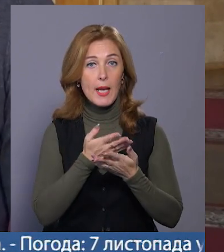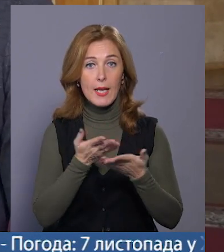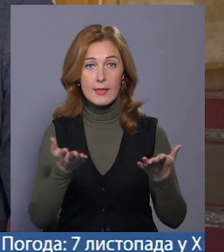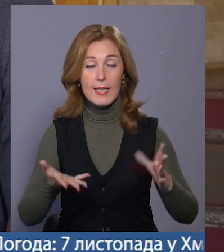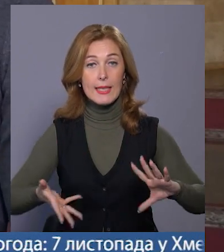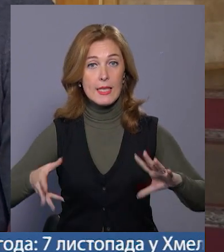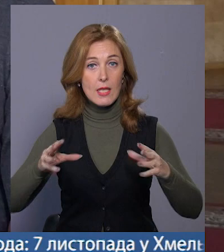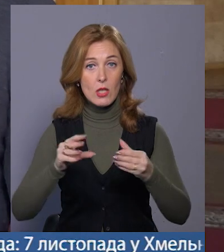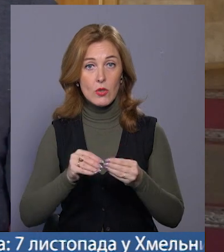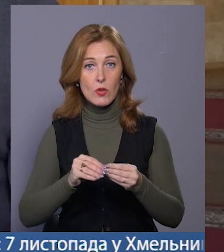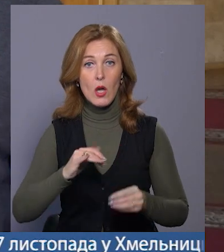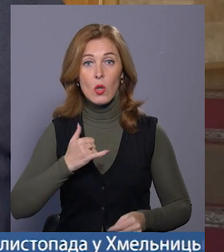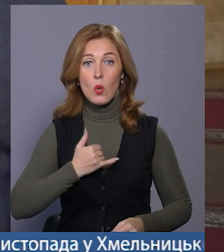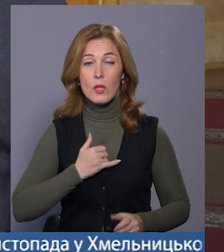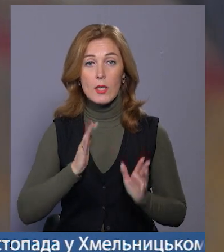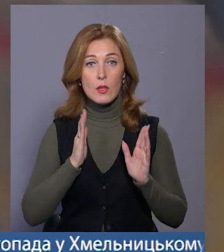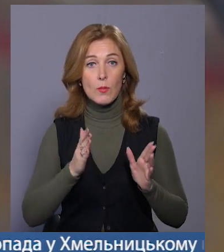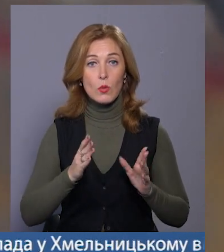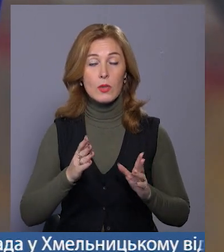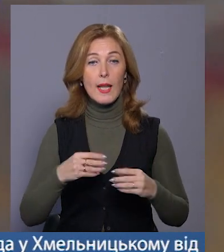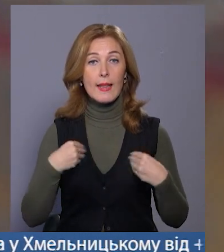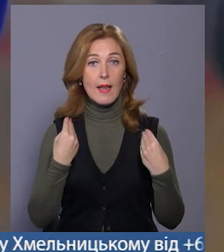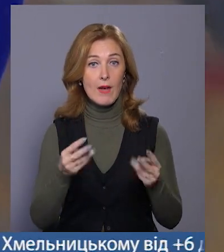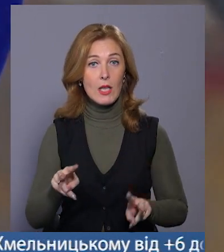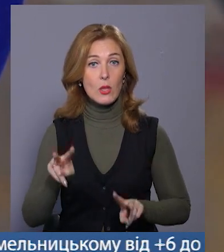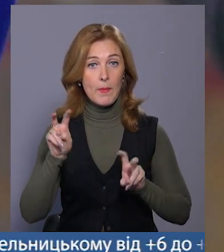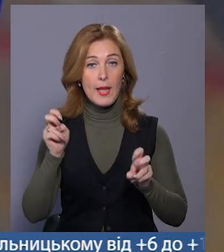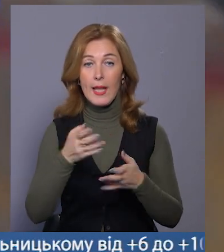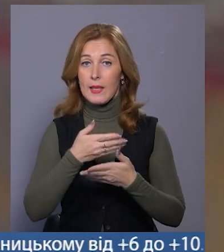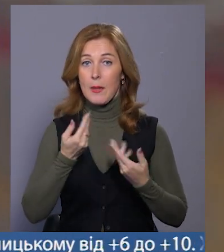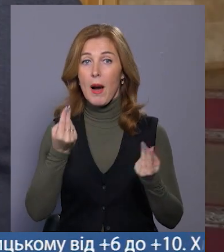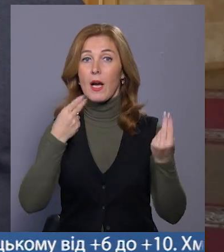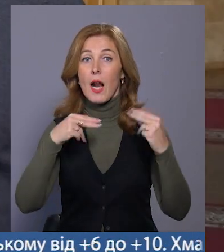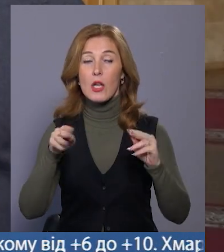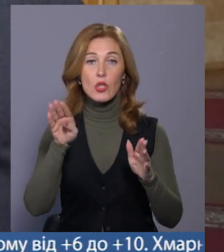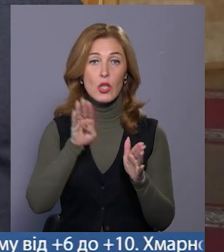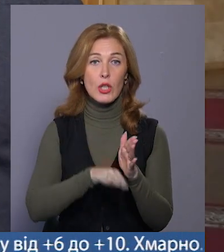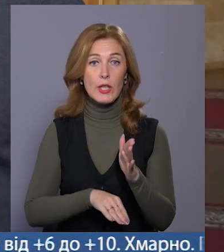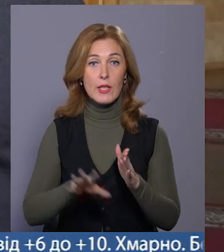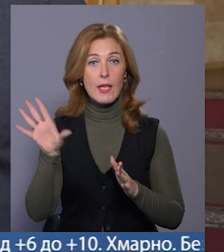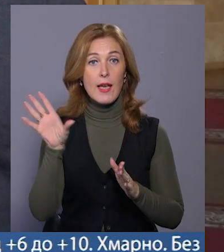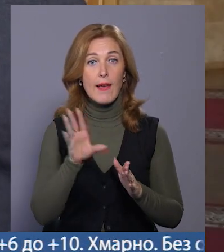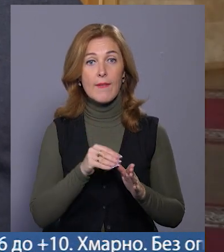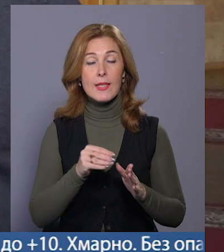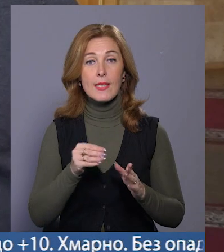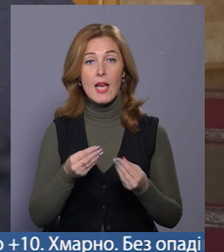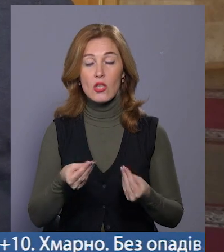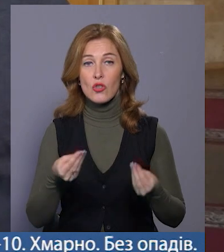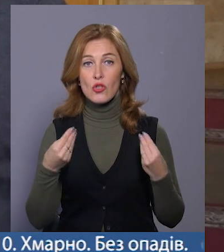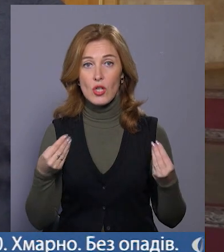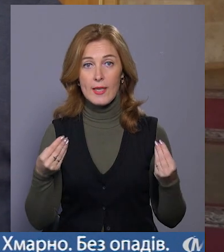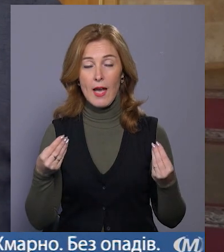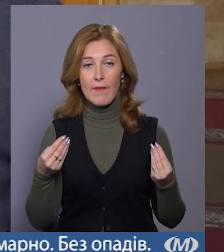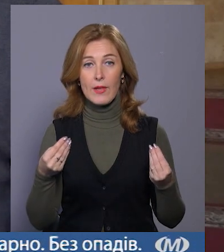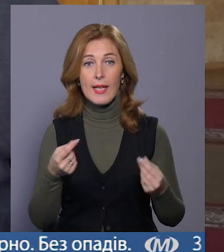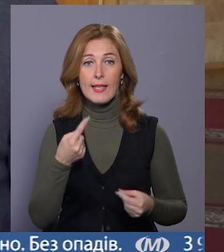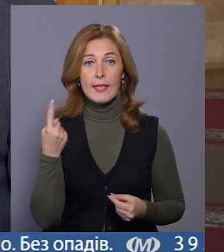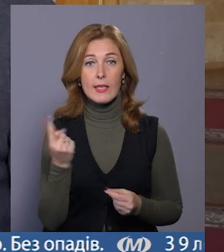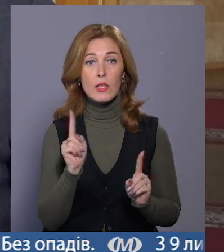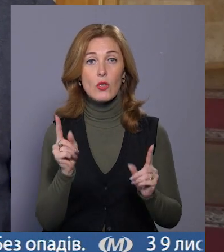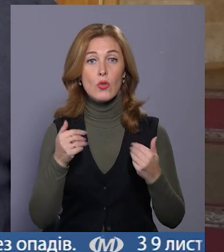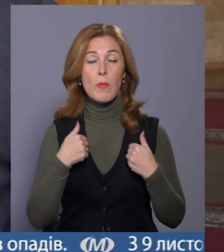в нас будуть надаватися номінації. Немає в нас краща вистава, гірша вистава. Це все вистави, це все шедеври. І єдине, що ми хотіли